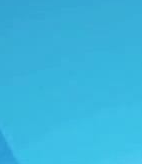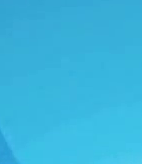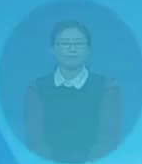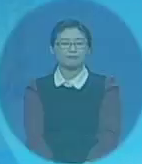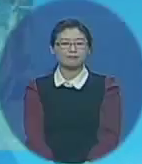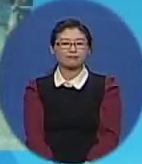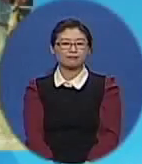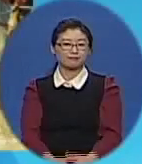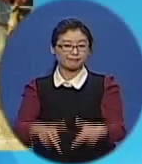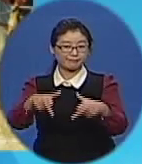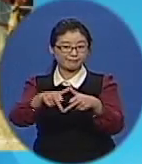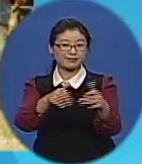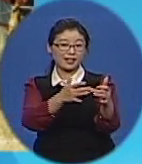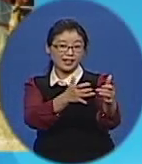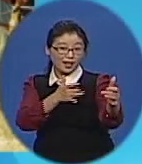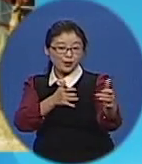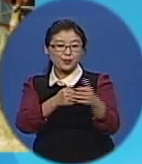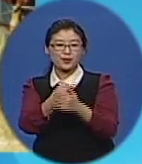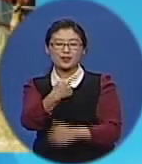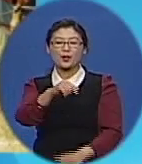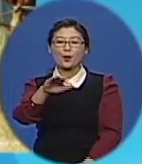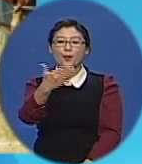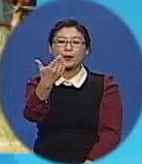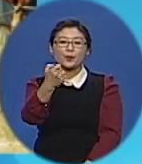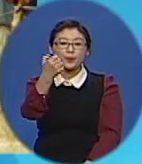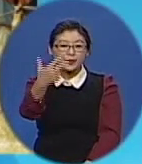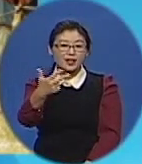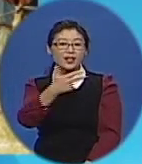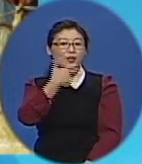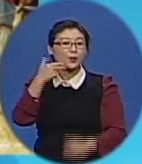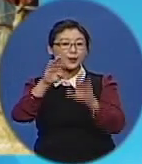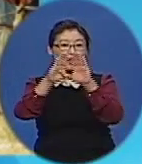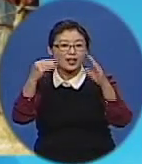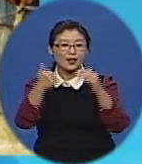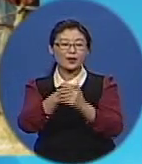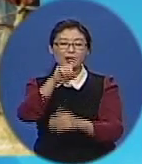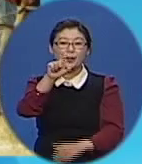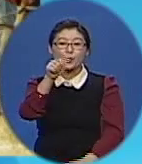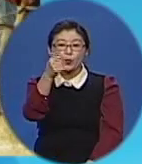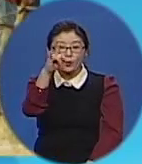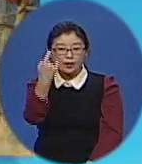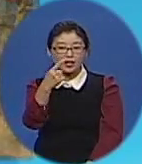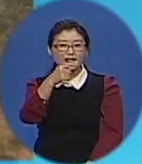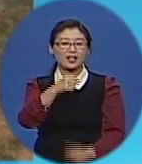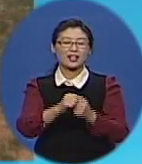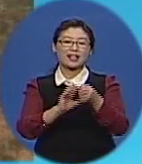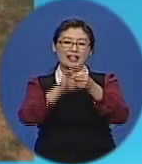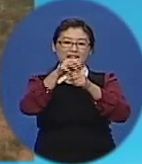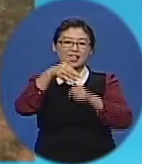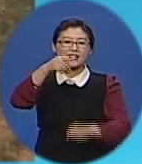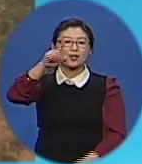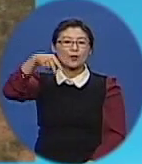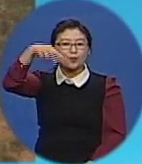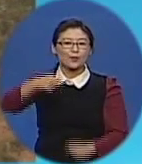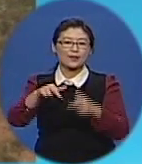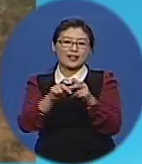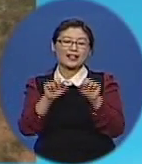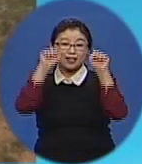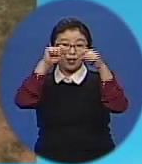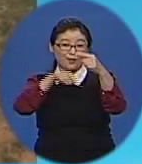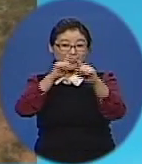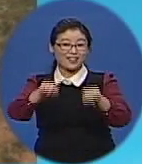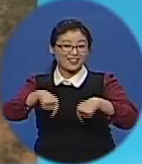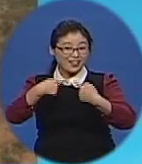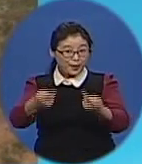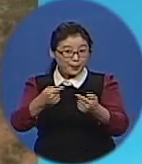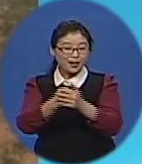장애인 양궁은 1967년 영국에서 열린 제16회 세계 척수장애인 체육대회에 참가했는데요.